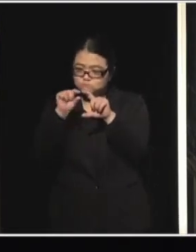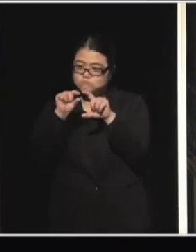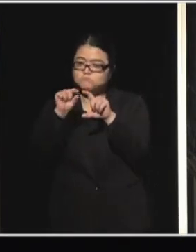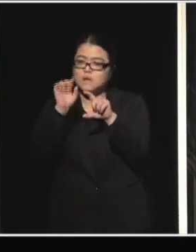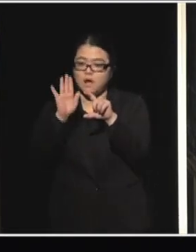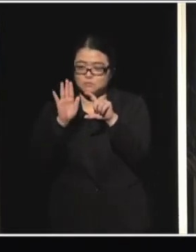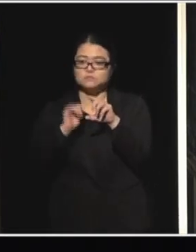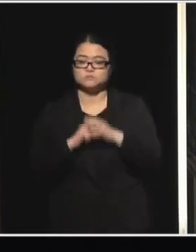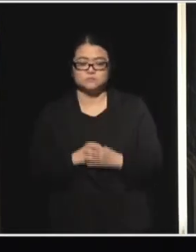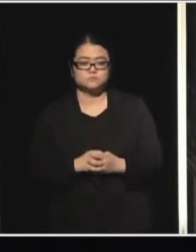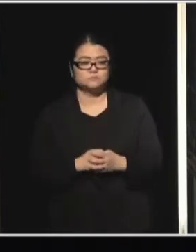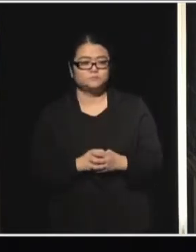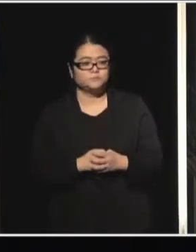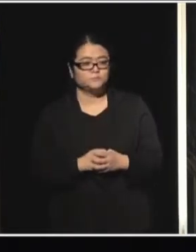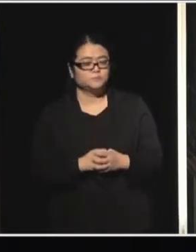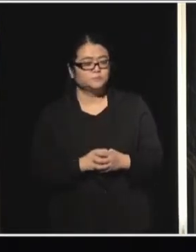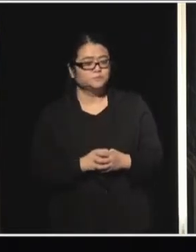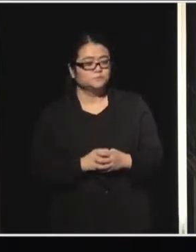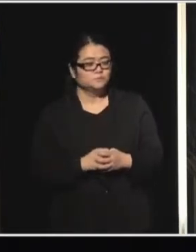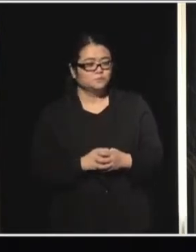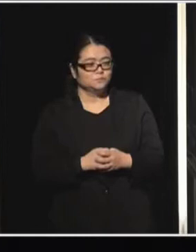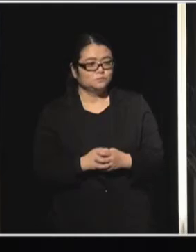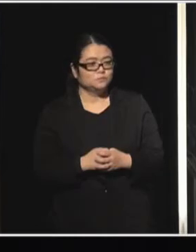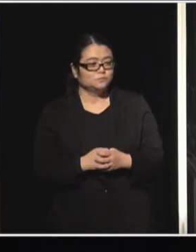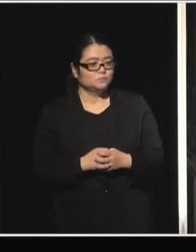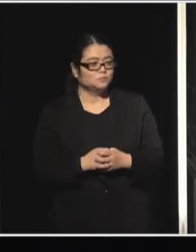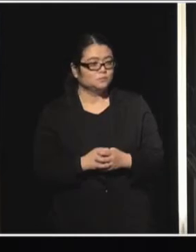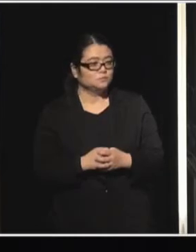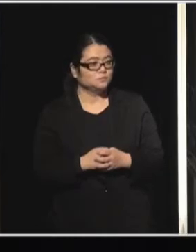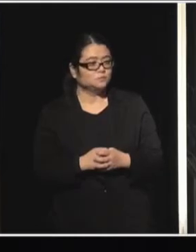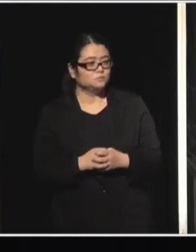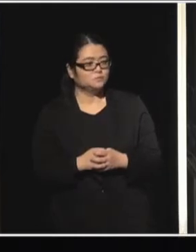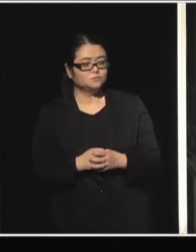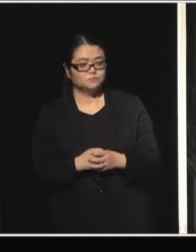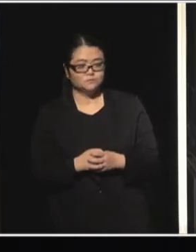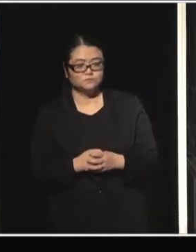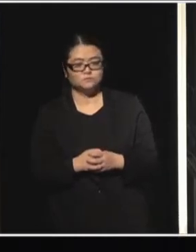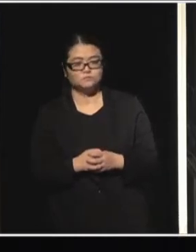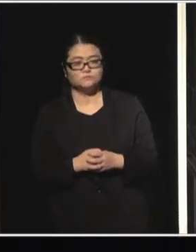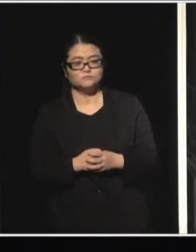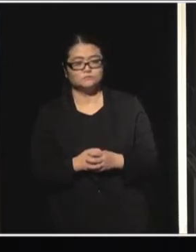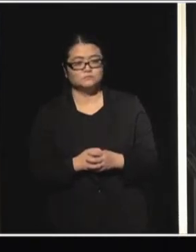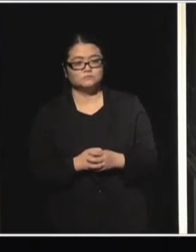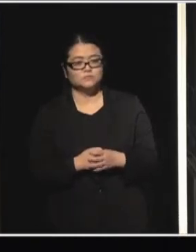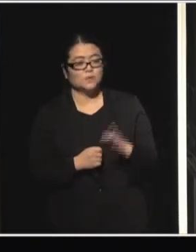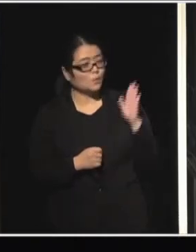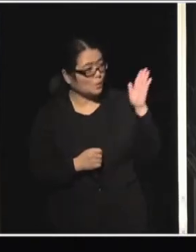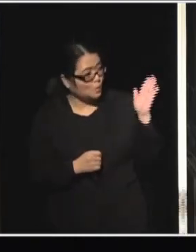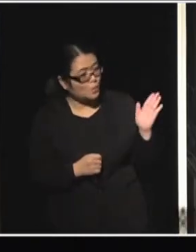かなり高い感染症の発症率が報告されていて6%